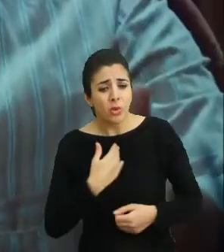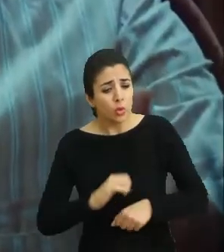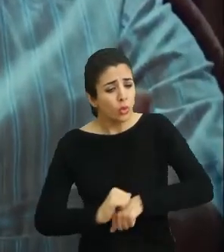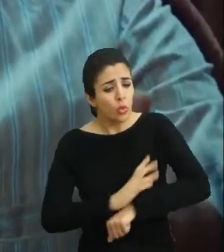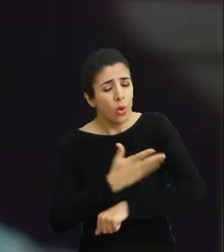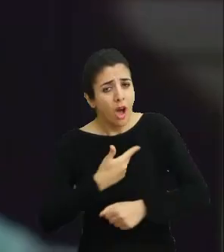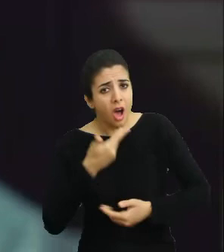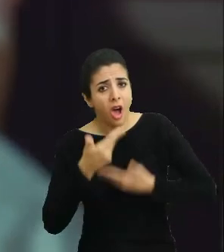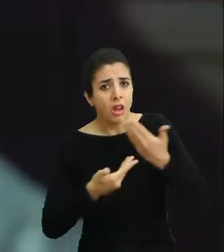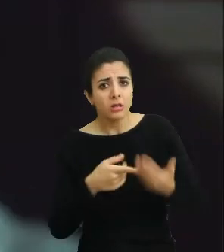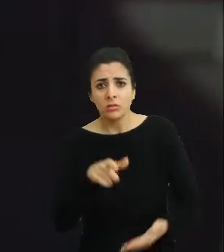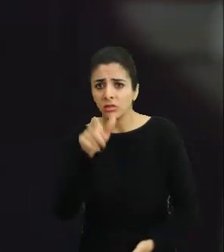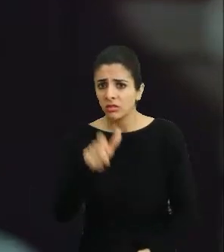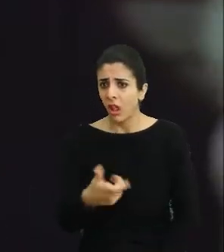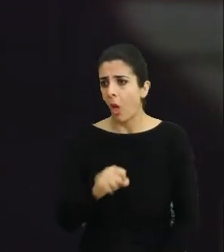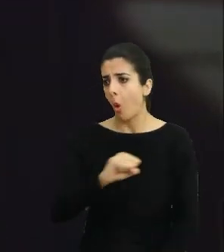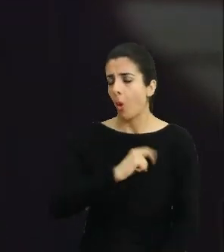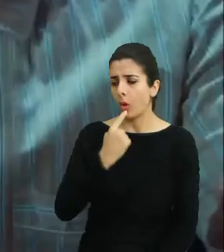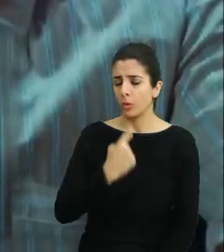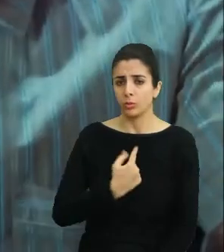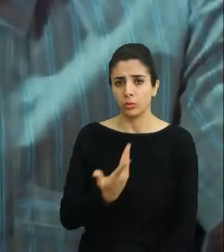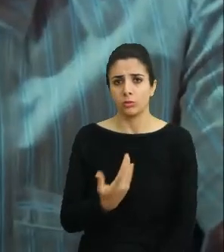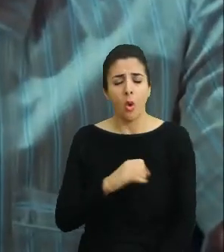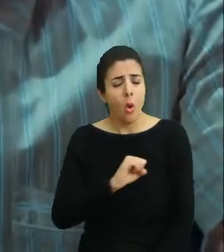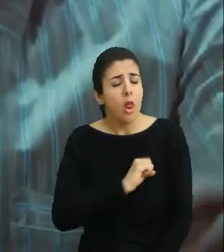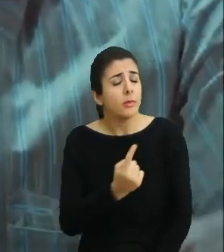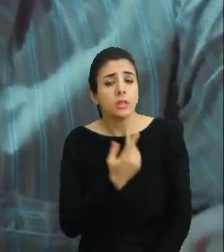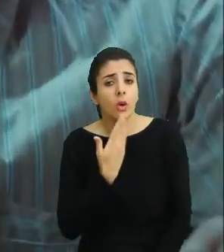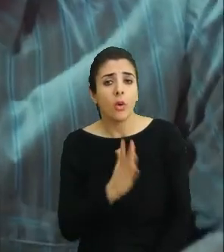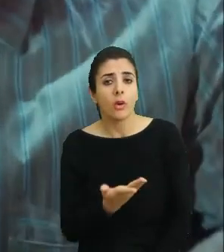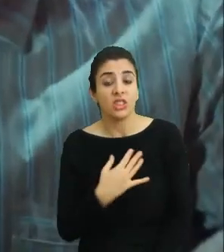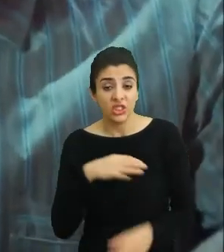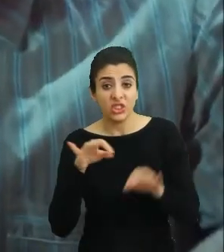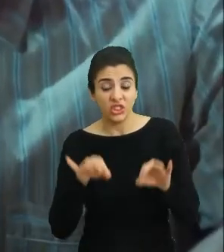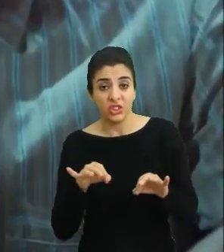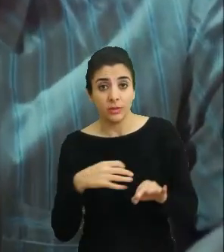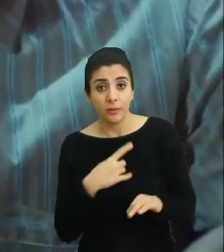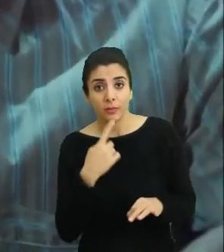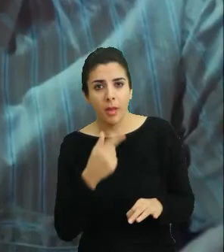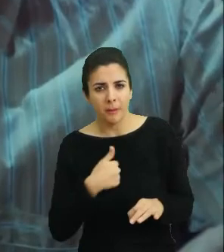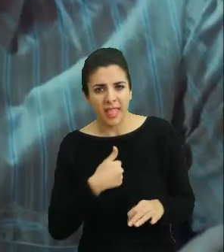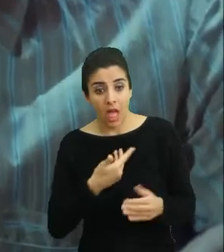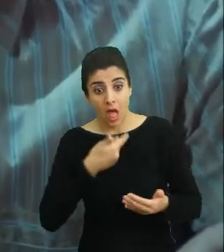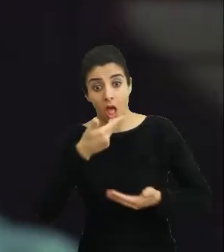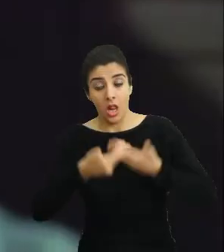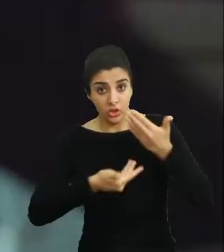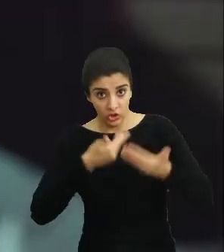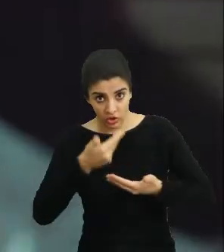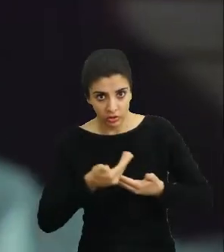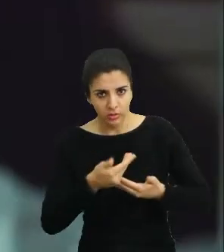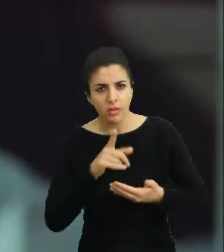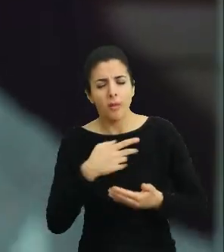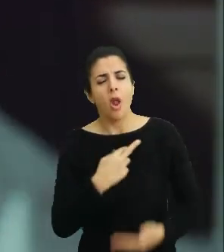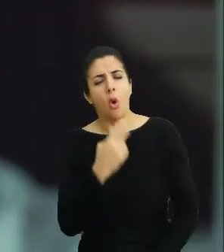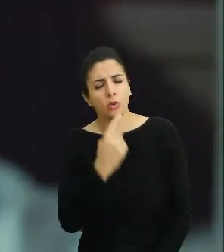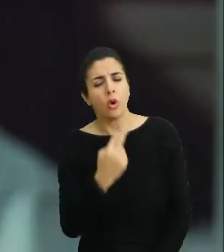duygularımdan söz ediyorum. Sen tutmuşsun korkudan bahsediyorsun. Ne korkması? Şimdi ben sana anlatacağım.